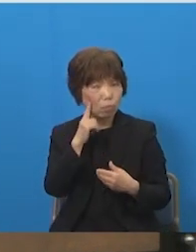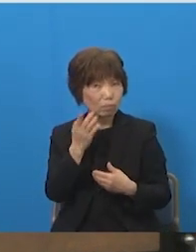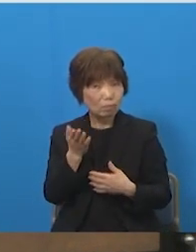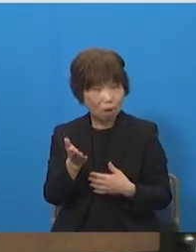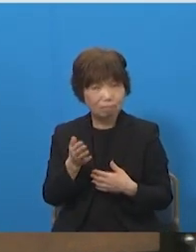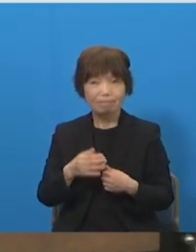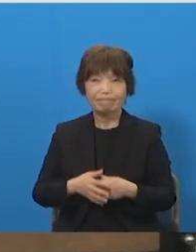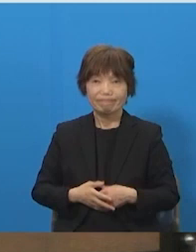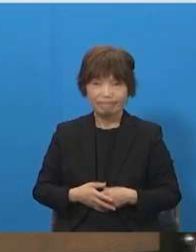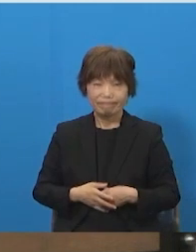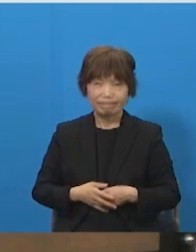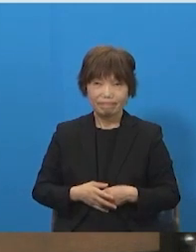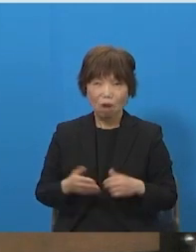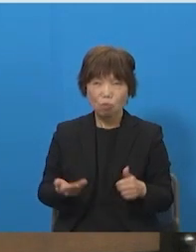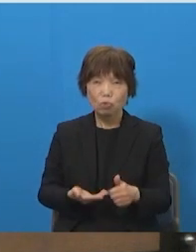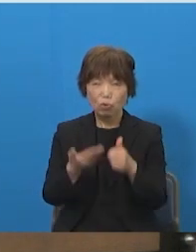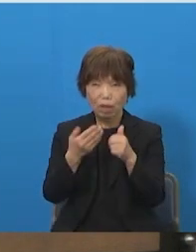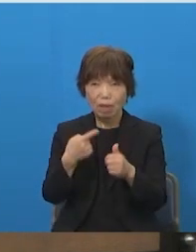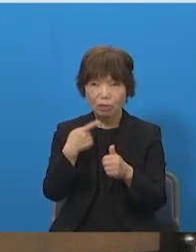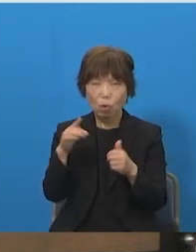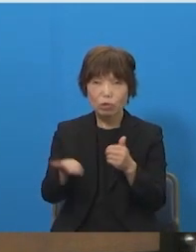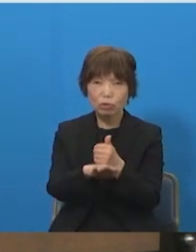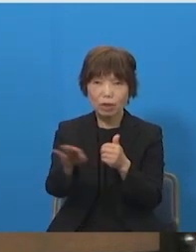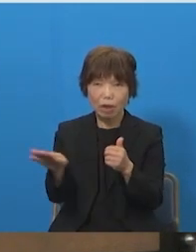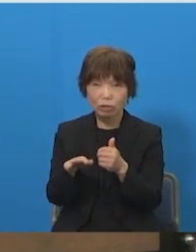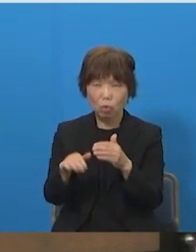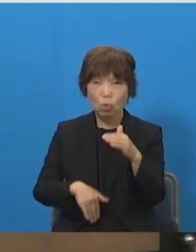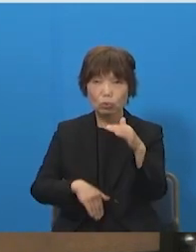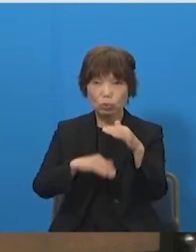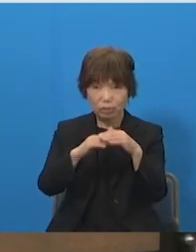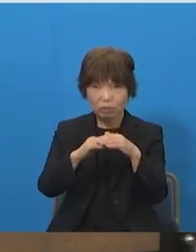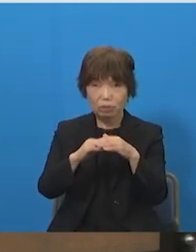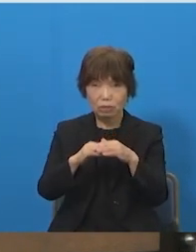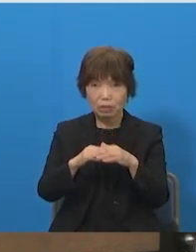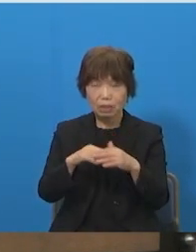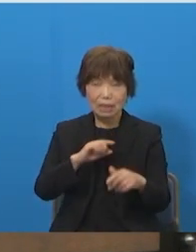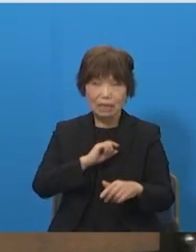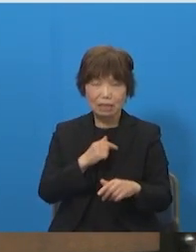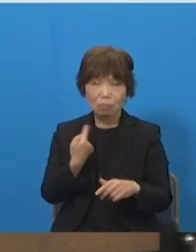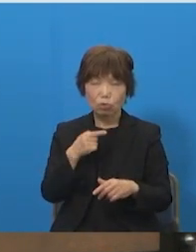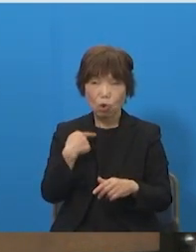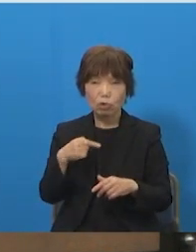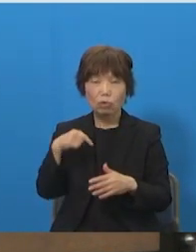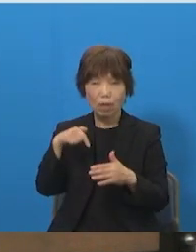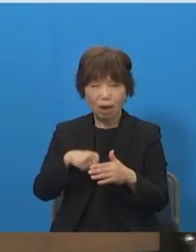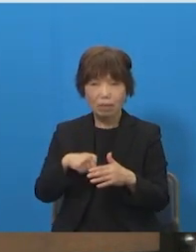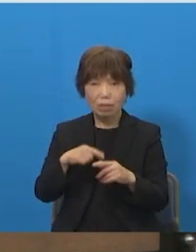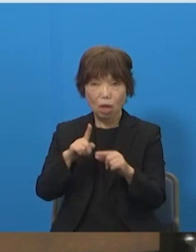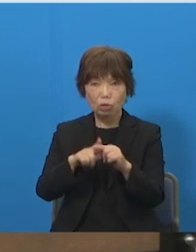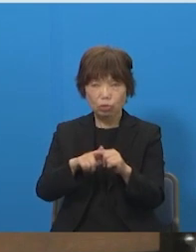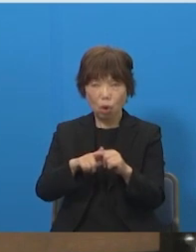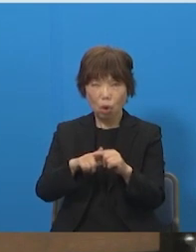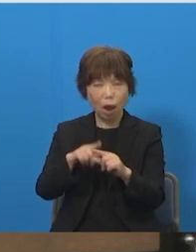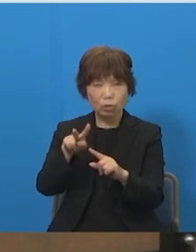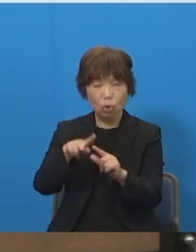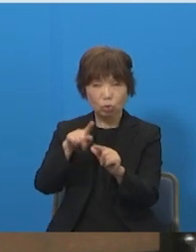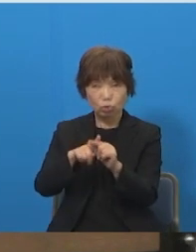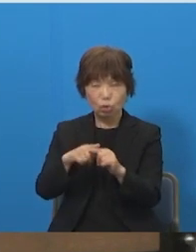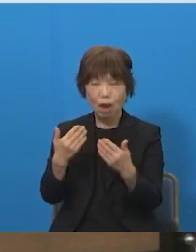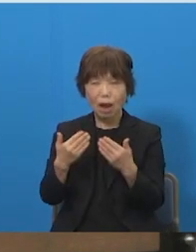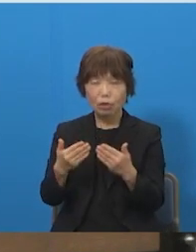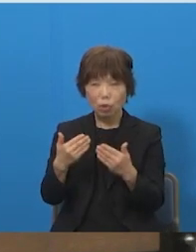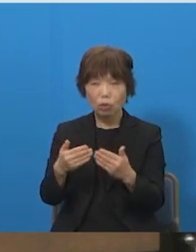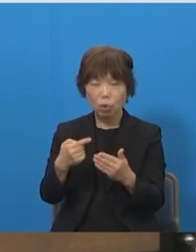ですか。子育てや教育環境の充実では、義務教育課における小中学校教育